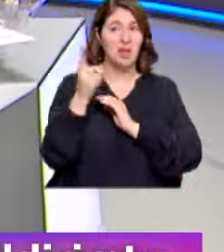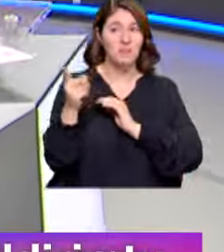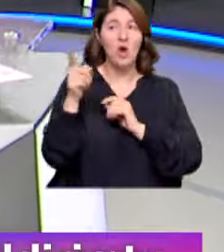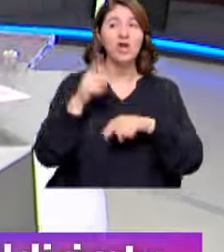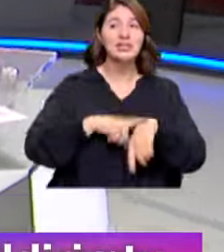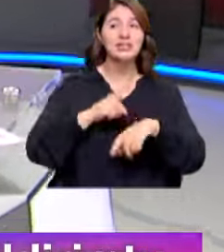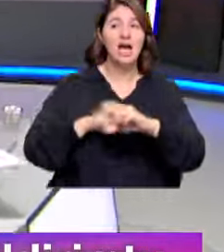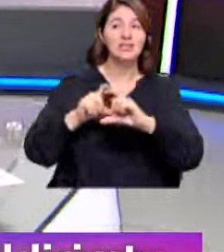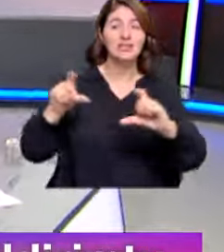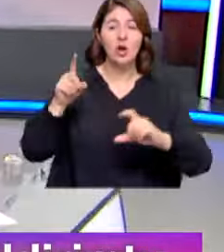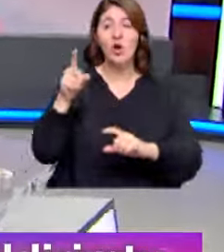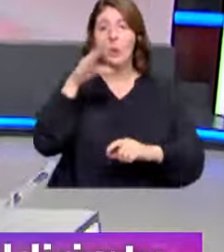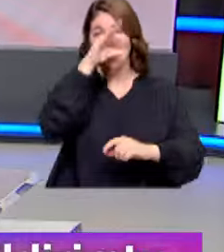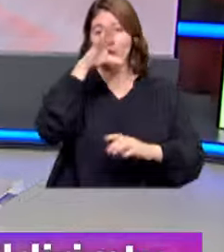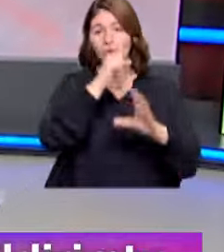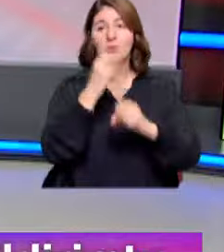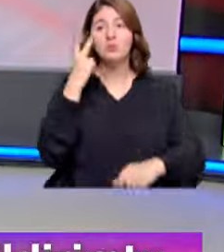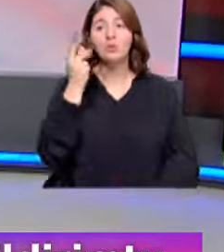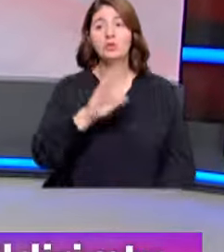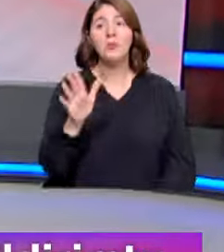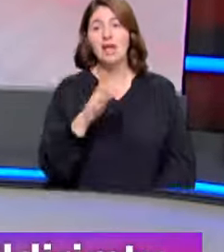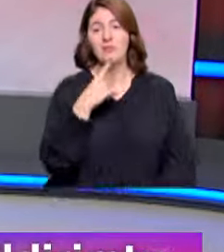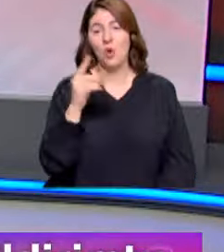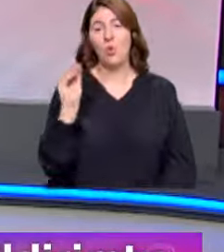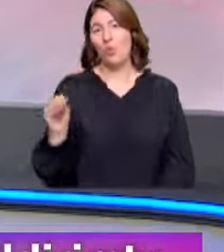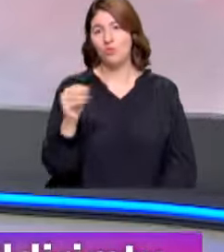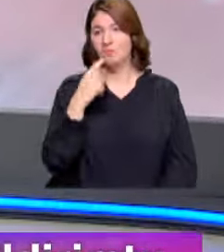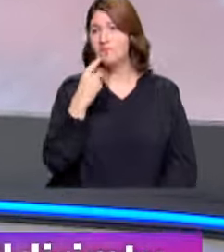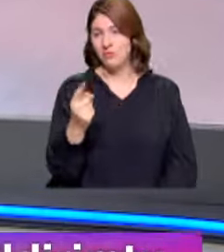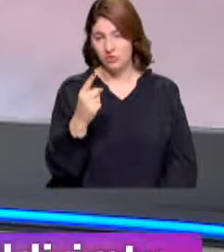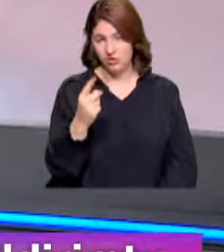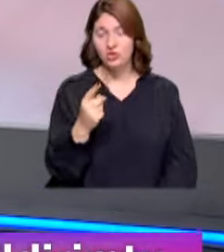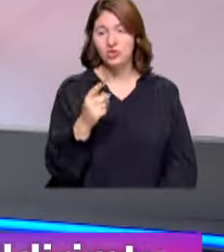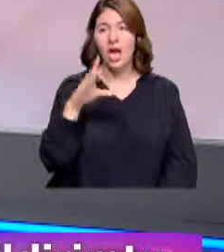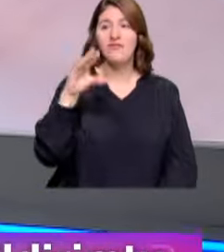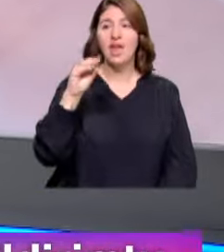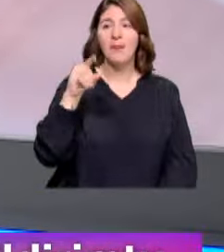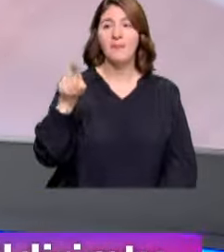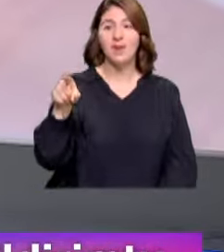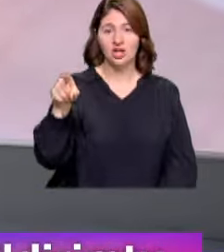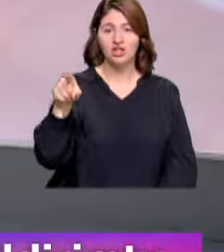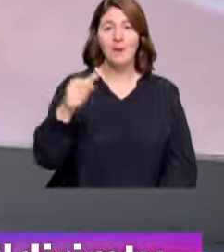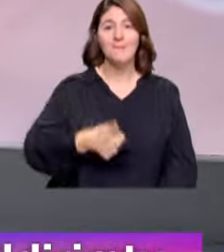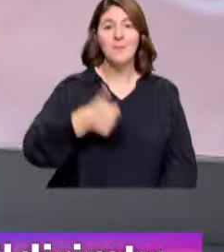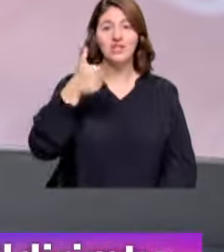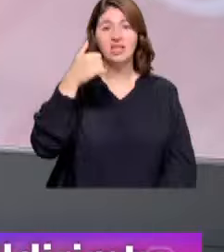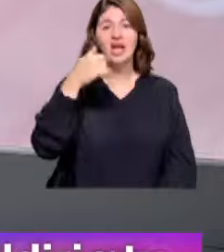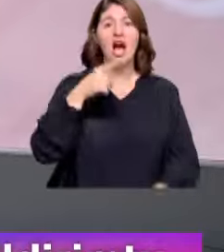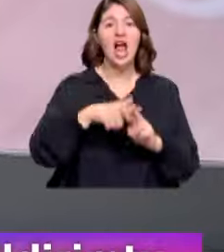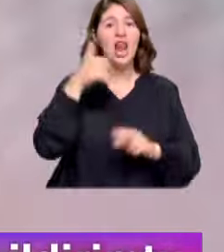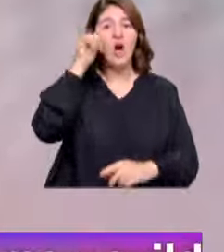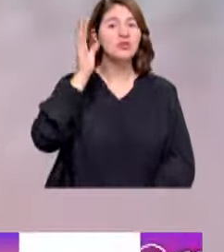O saati kumpası unutmayalım diye koydum demiş Devlet Bahçeli. Fenerbahçe Başkanı Ali